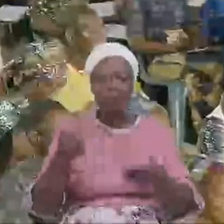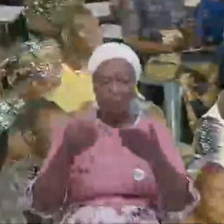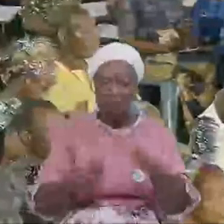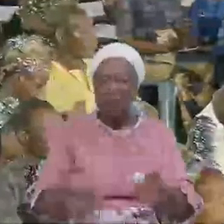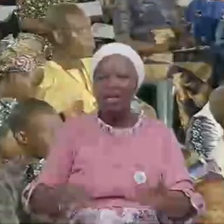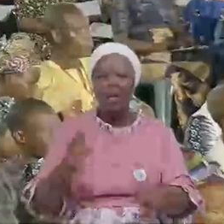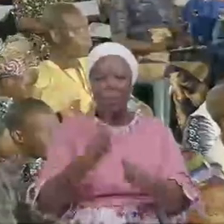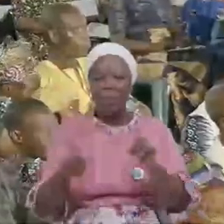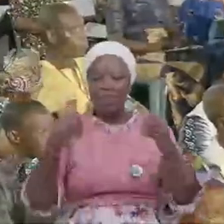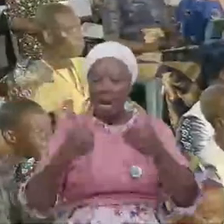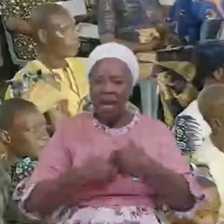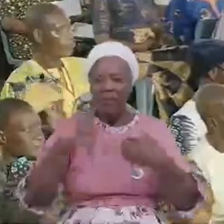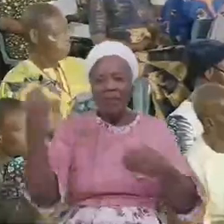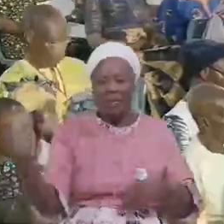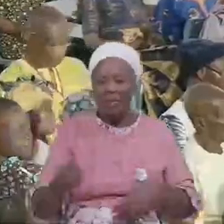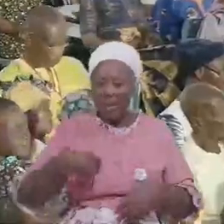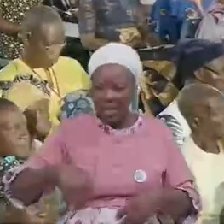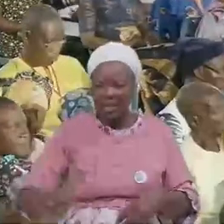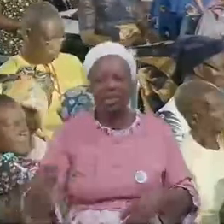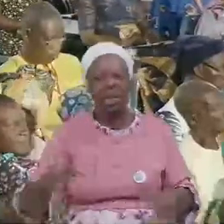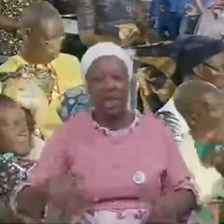la vie éternelle.